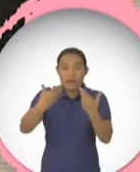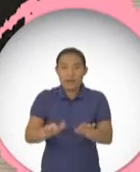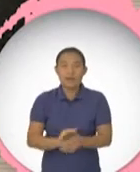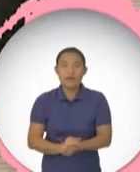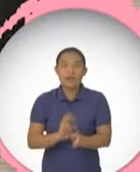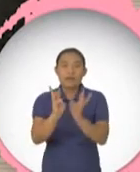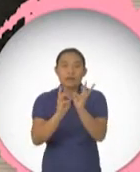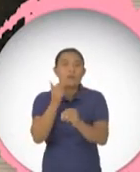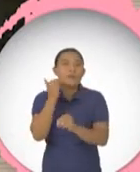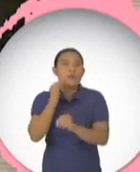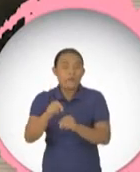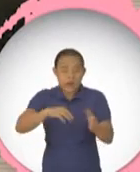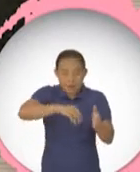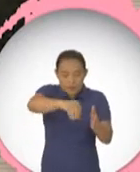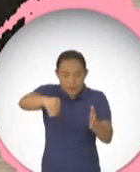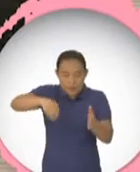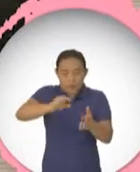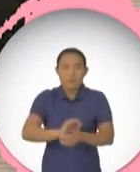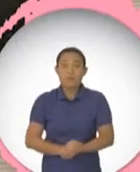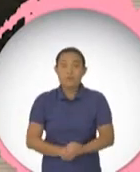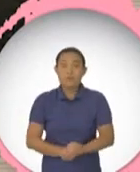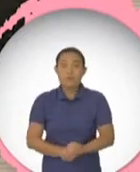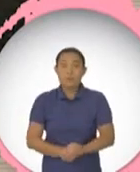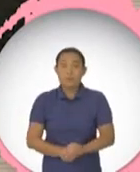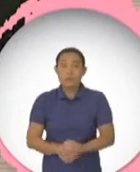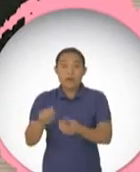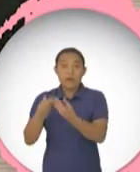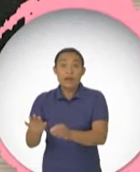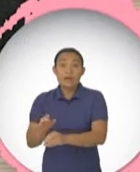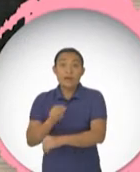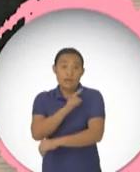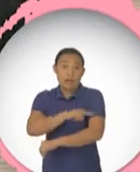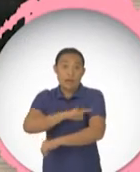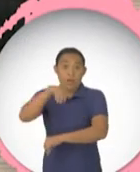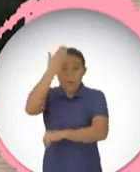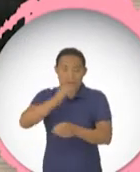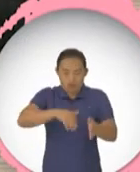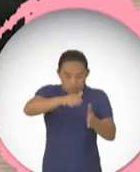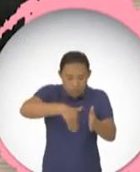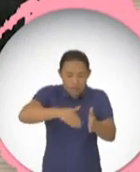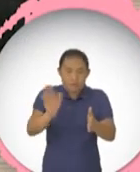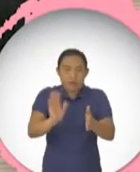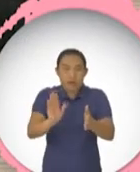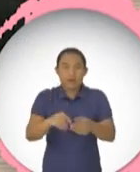ทำไมเราไม่ทาไข่ขาวก่อนครับหรือมันจะเลอะ เดี๋ยวมันจะเลอะเทอะค่ะทำงานลำบาก